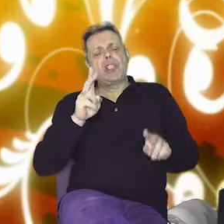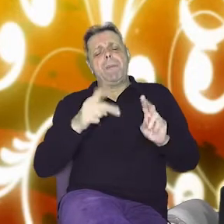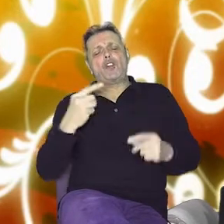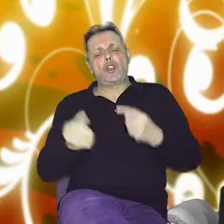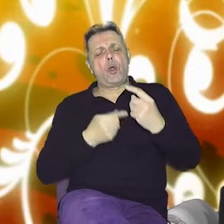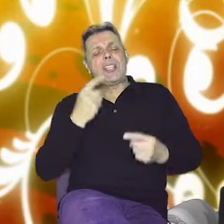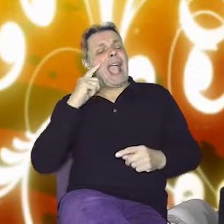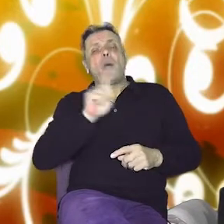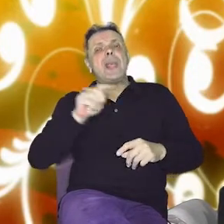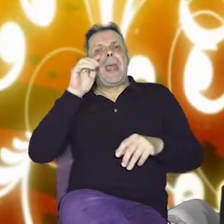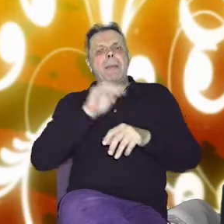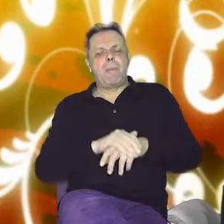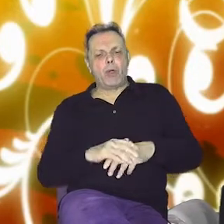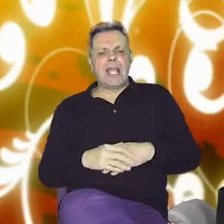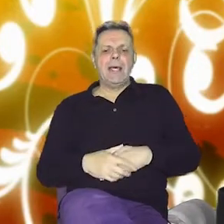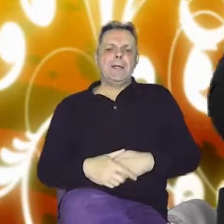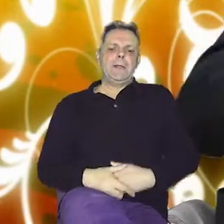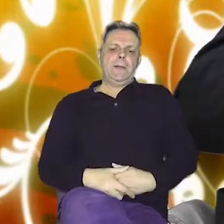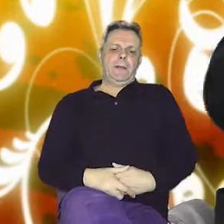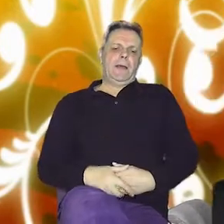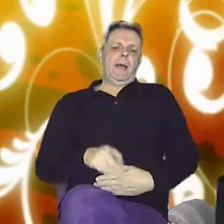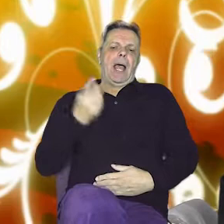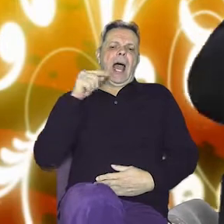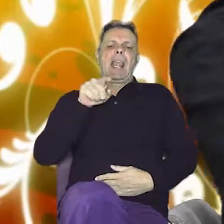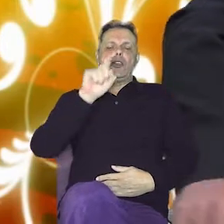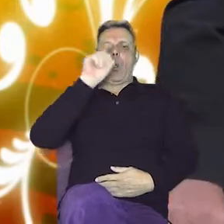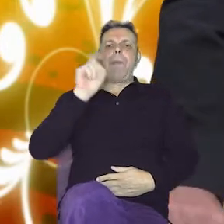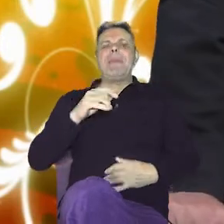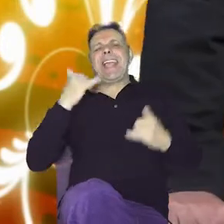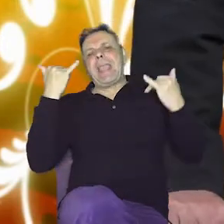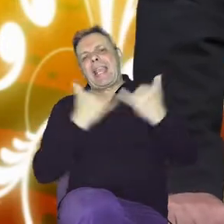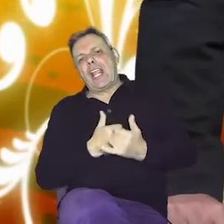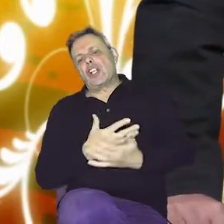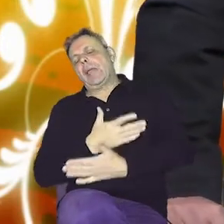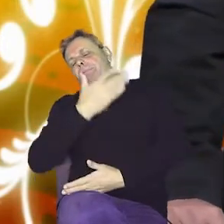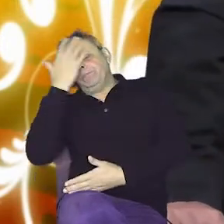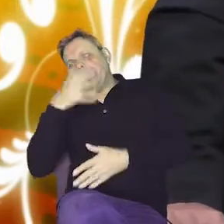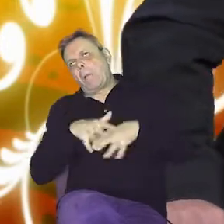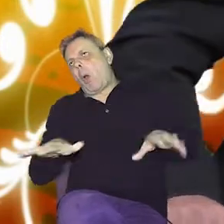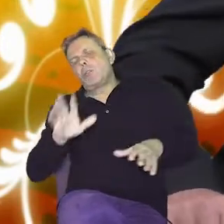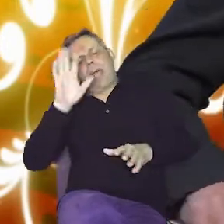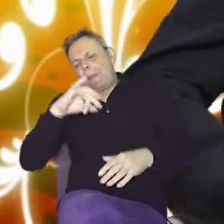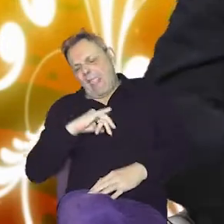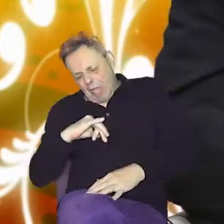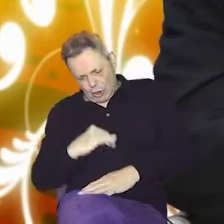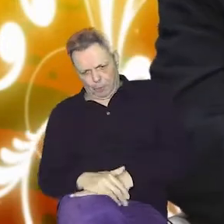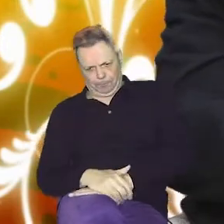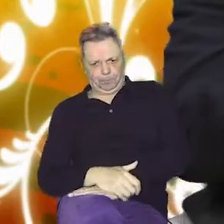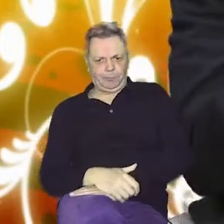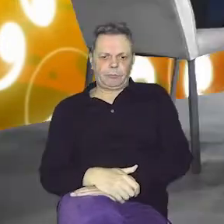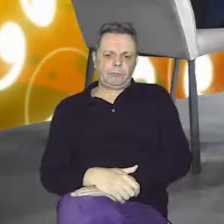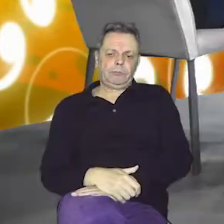dogoditi, ako se ne prepozna, to je sad već možda pitanje greške ili ne znam, propusta, nije važno, tu su